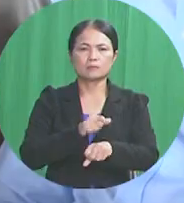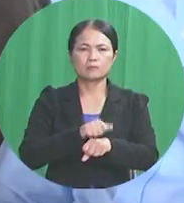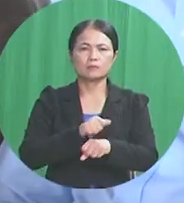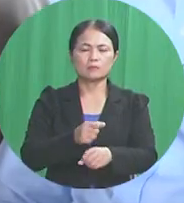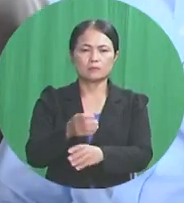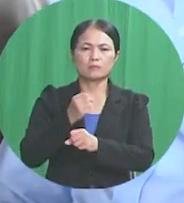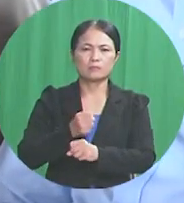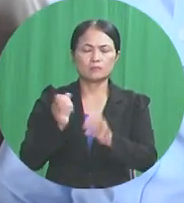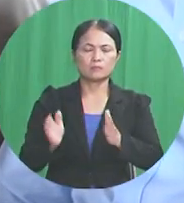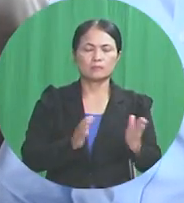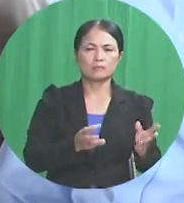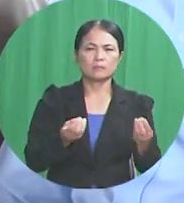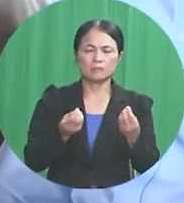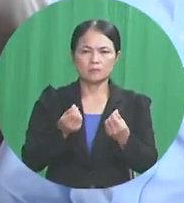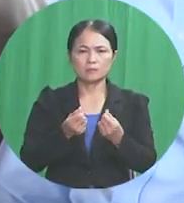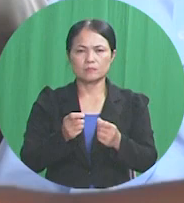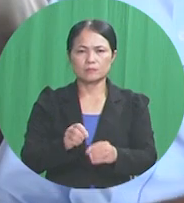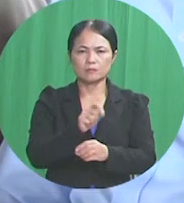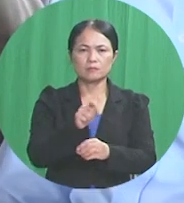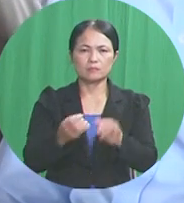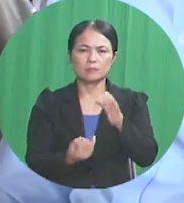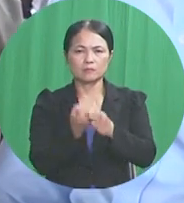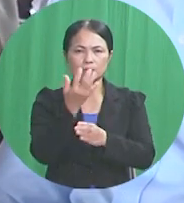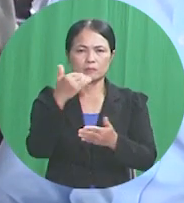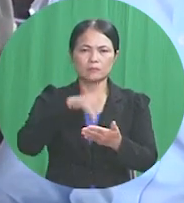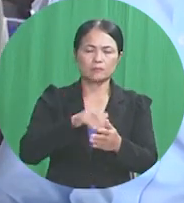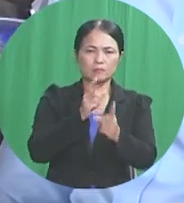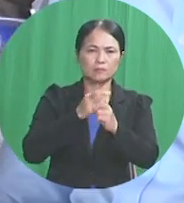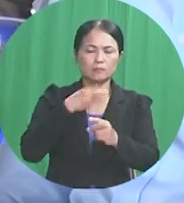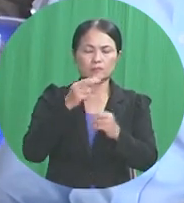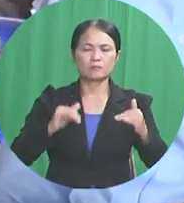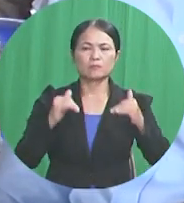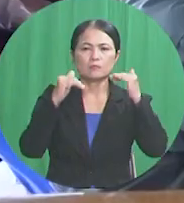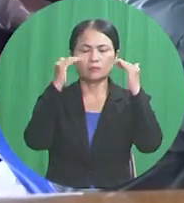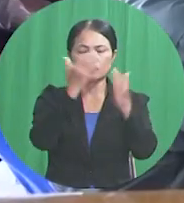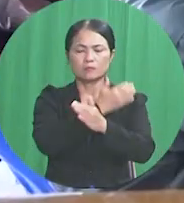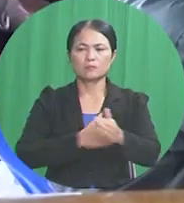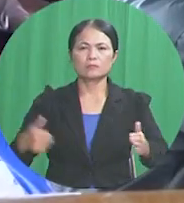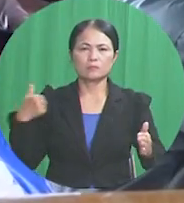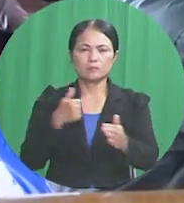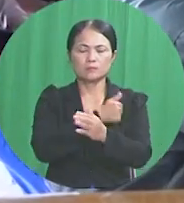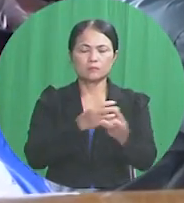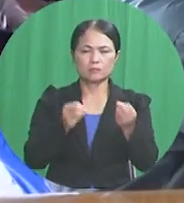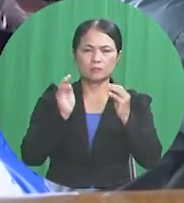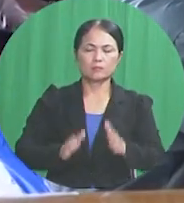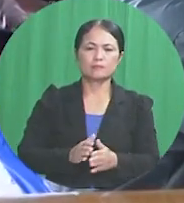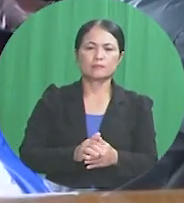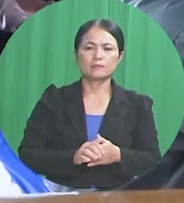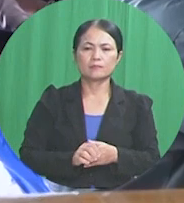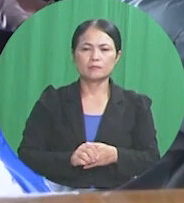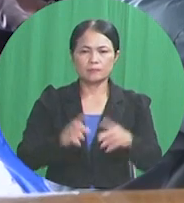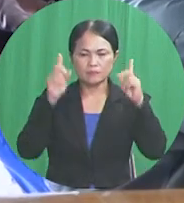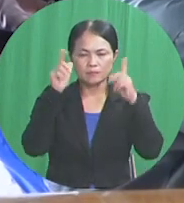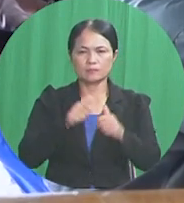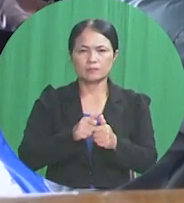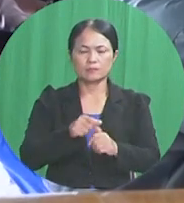กำลังดำใบรีบจำได้หนึ่งดำโกนเชื่อลางเวงตามอนุสาดอกปุ่งปูระบาดสำได้ดิจูนิยุรัฐมนตรีไอยุ